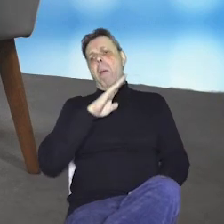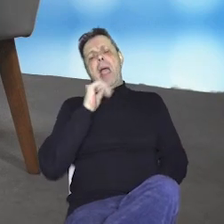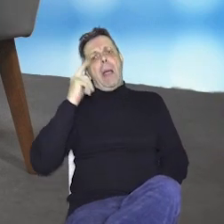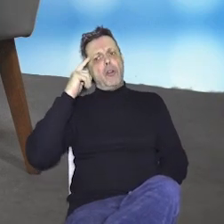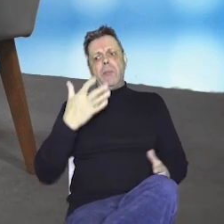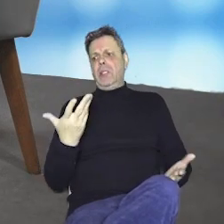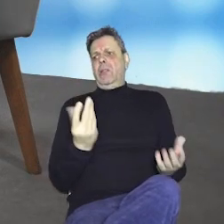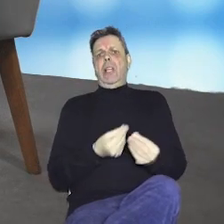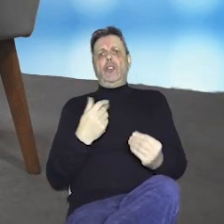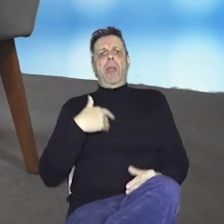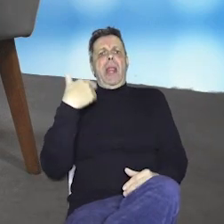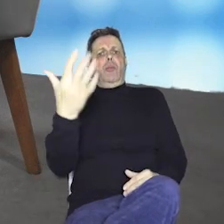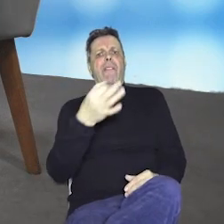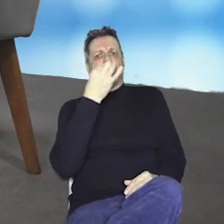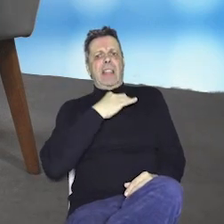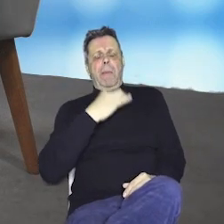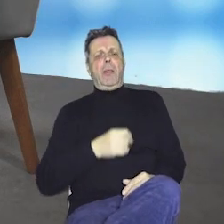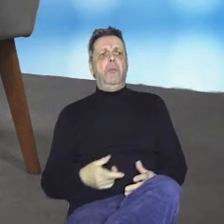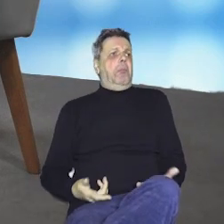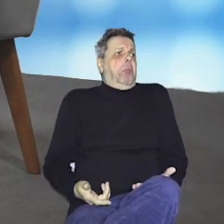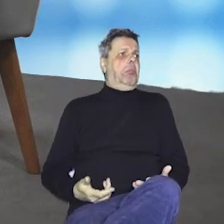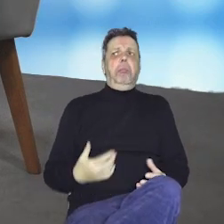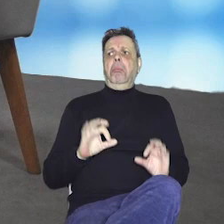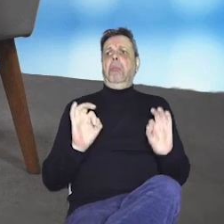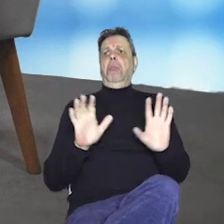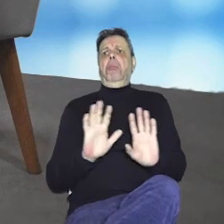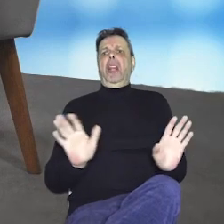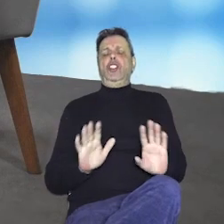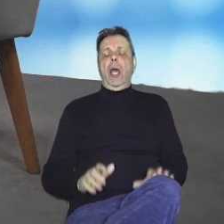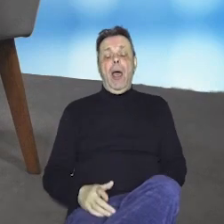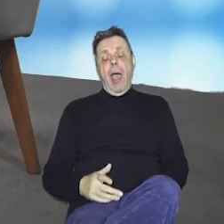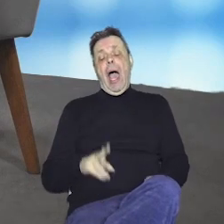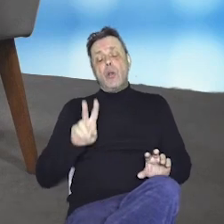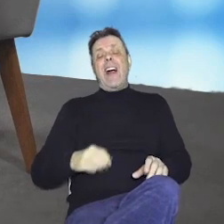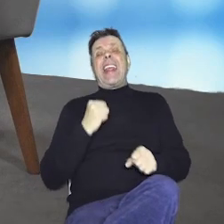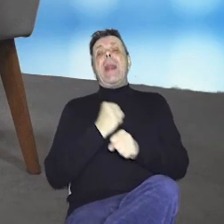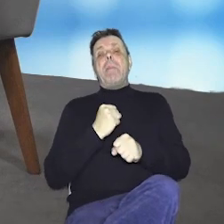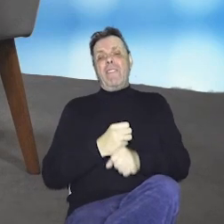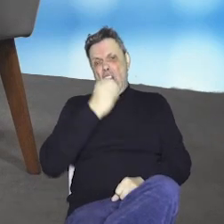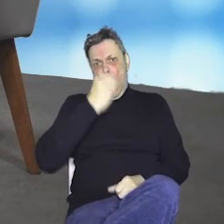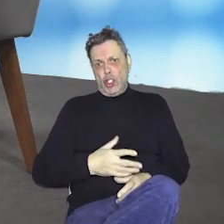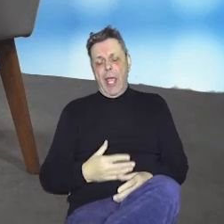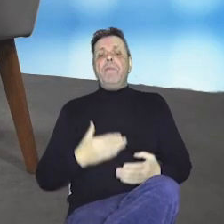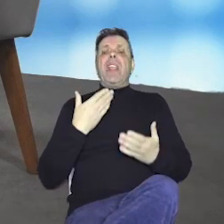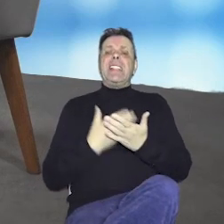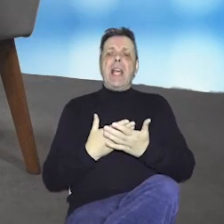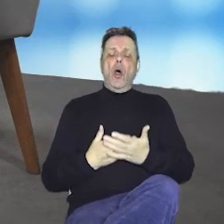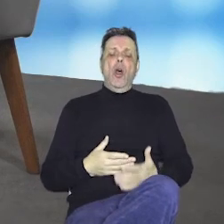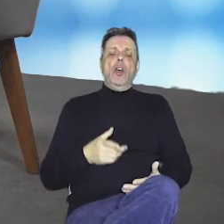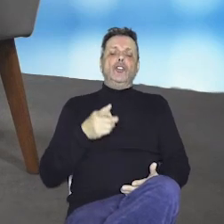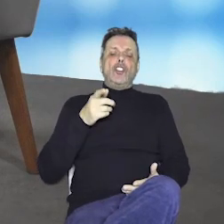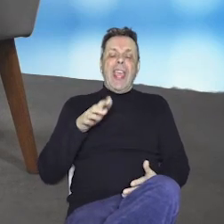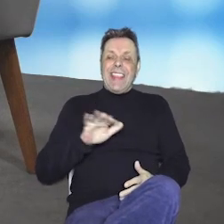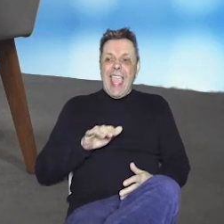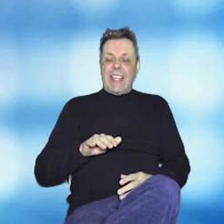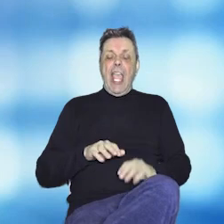može misliti, pa šta ću ja sad njemu da, davati tabletu, da. On se ne žali na ništa. A zapravo napravit će medvjeđu uslugu, jer ono